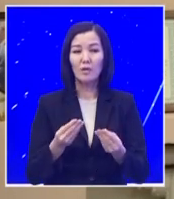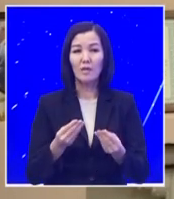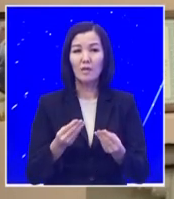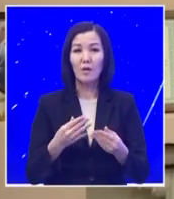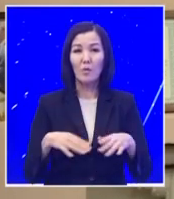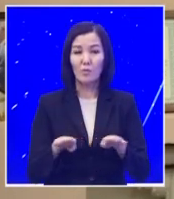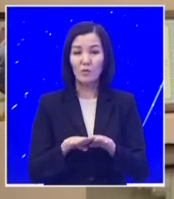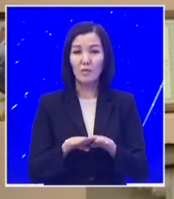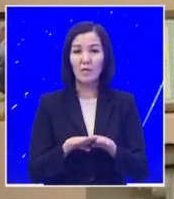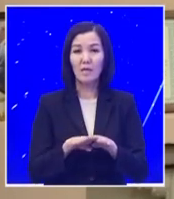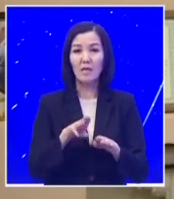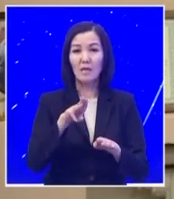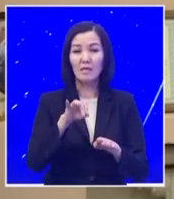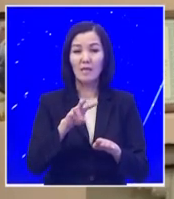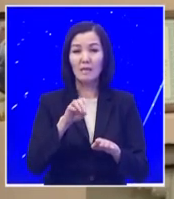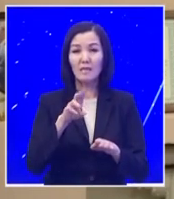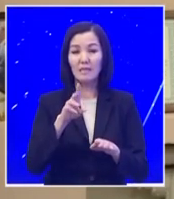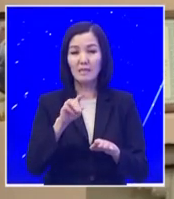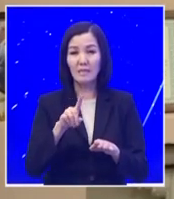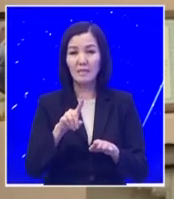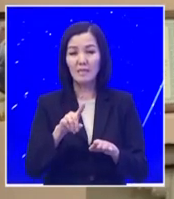адам, осындай табиғатқа жақын адам,